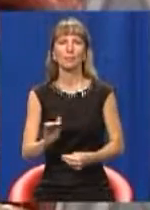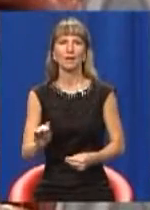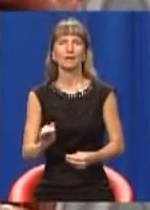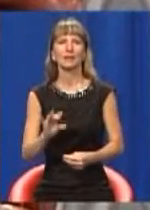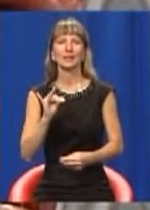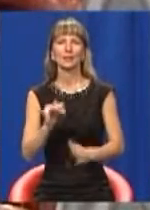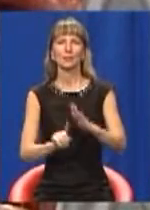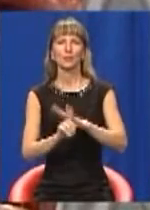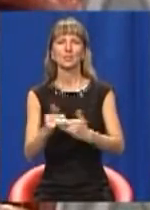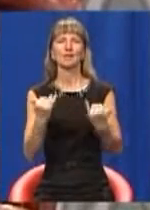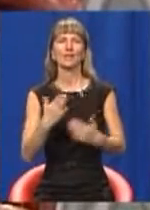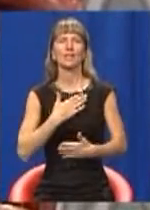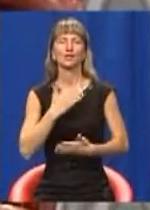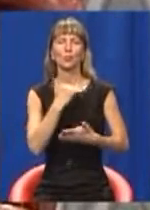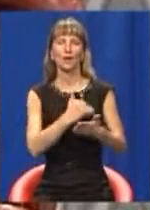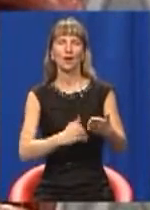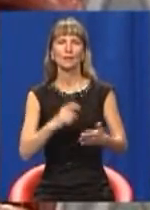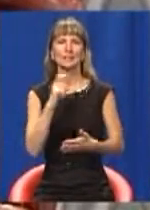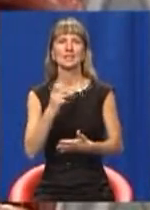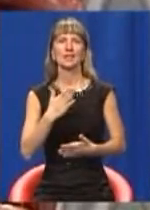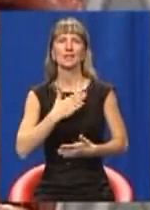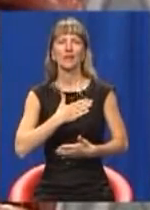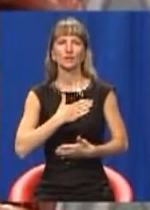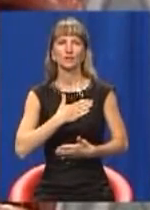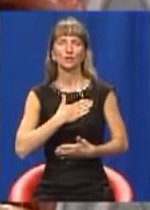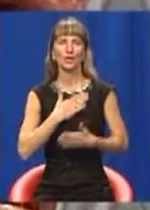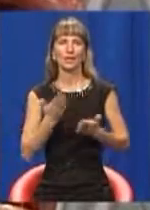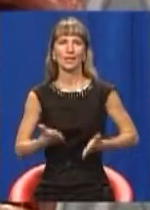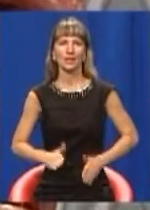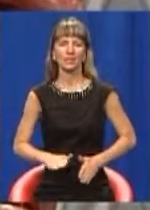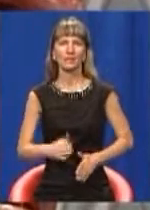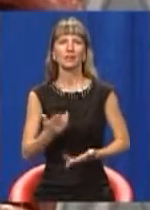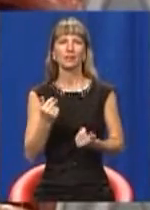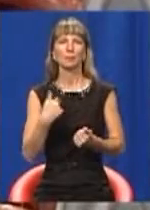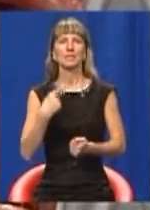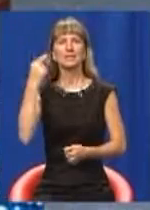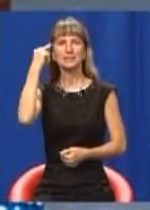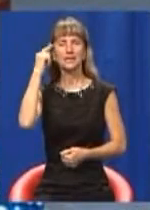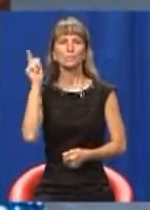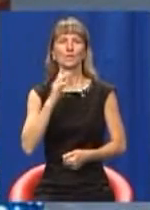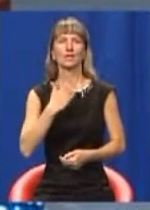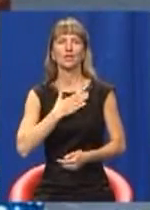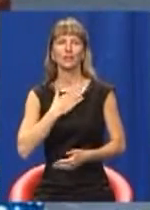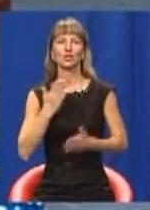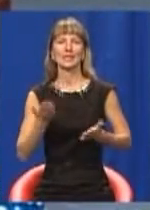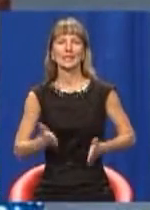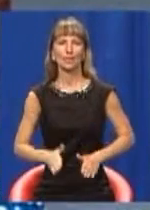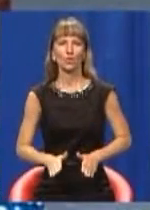і почнемо сьогоднішню нашу передачу з нашого тіла. Ну, зазвичай ми знаємо, так, що наше